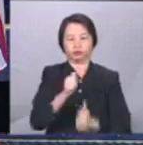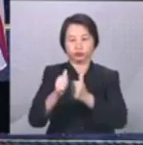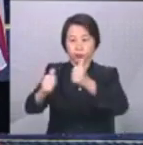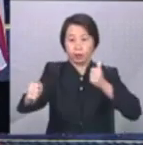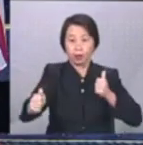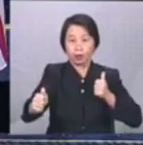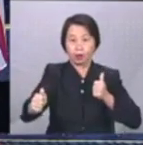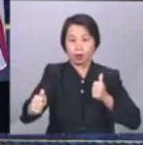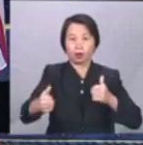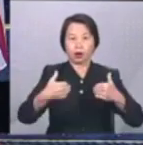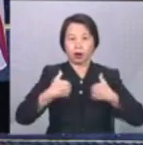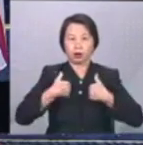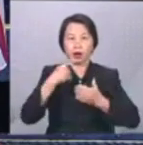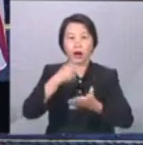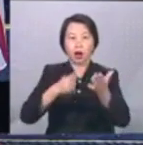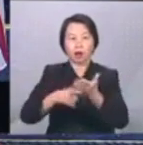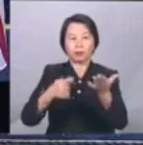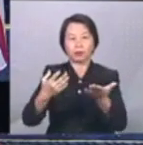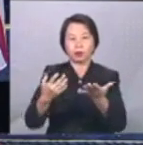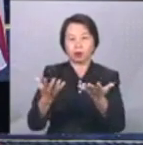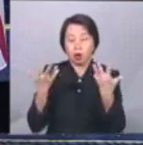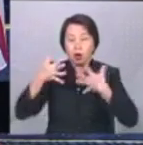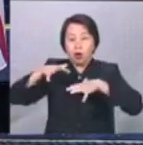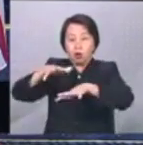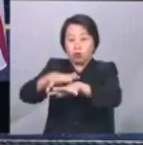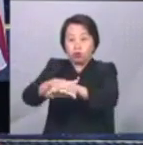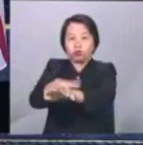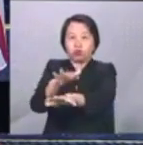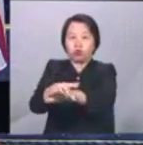Elakkan daripada mengadakan sebarang bentuk perhimpunan.